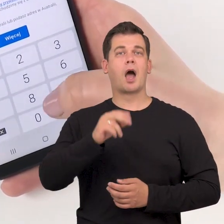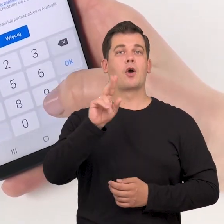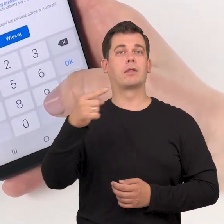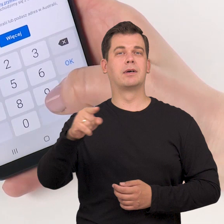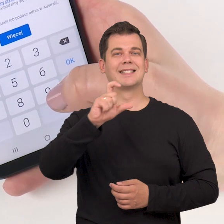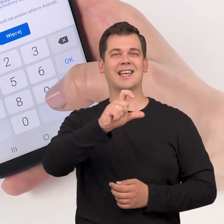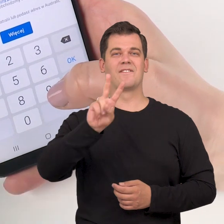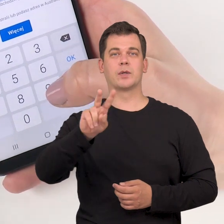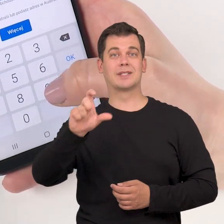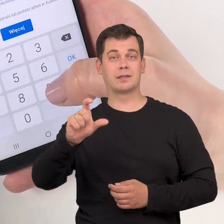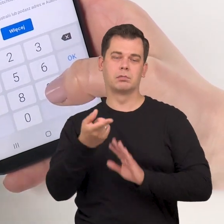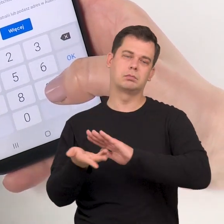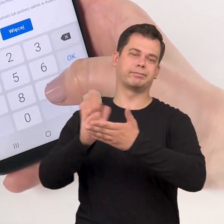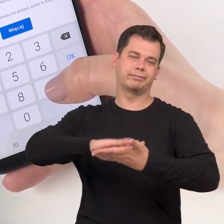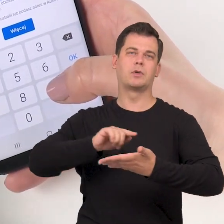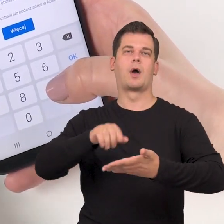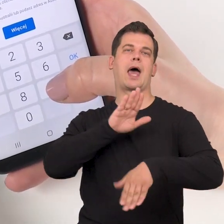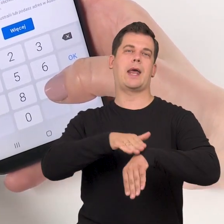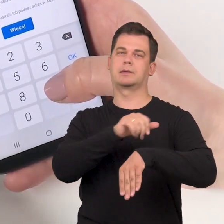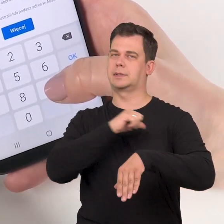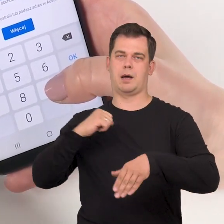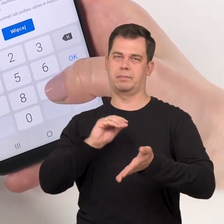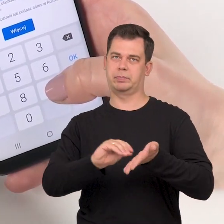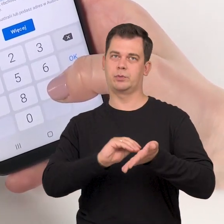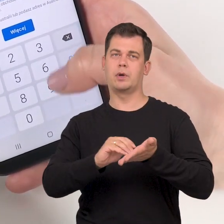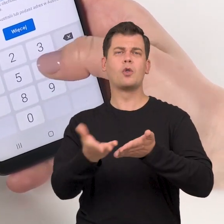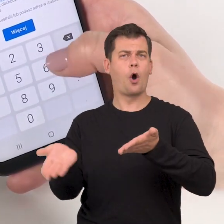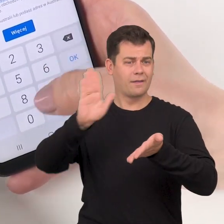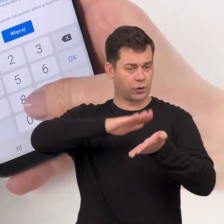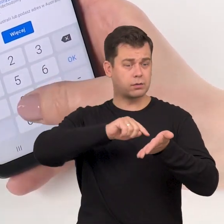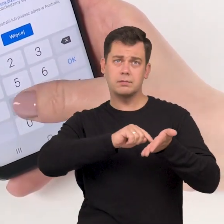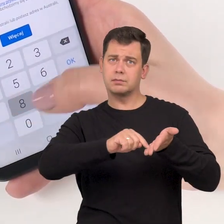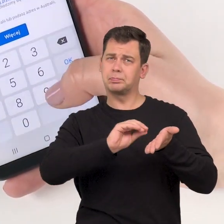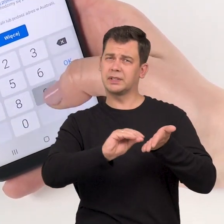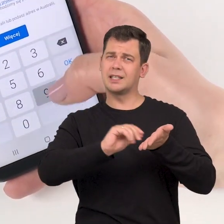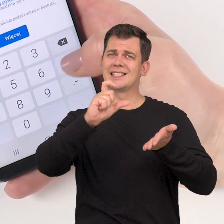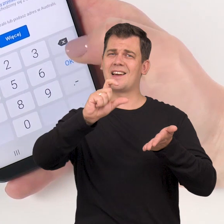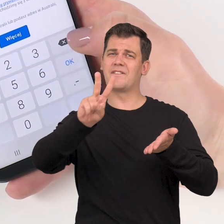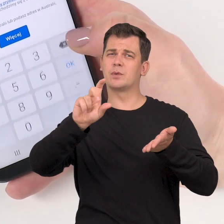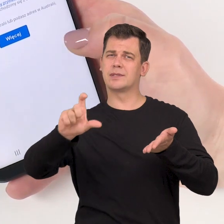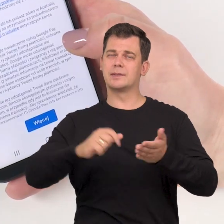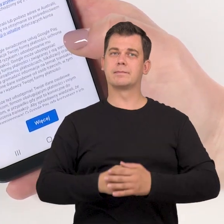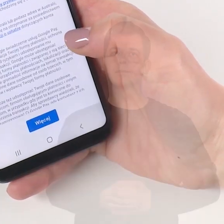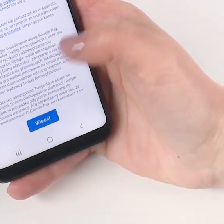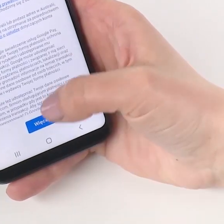Kod CVC uzupełniamy już ręcznie. Znajdziemy go na odwrocie karty.